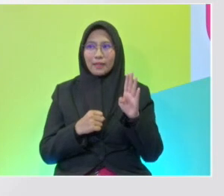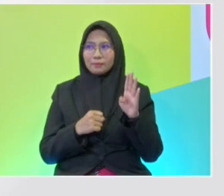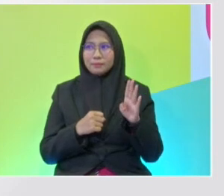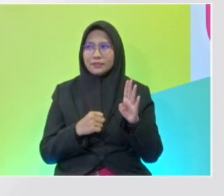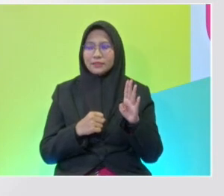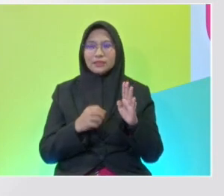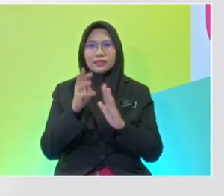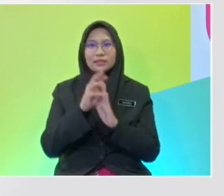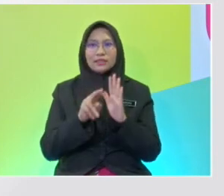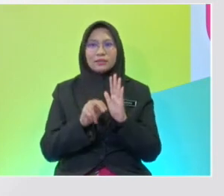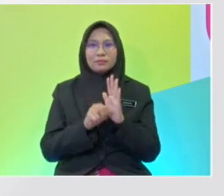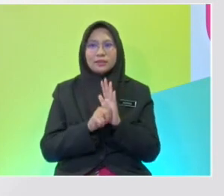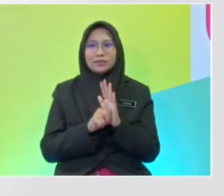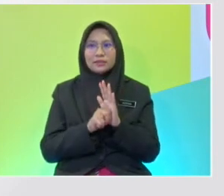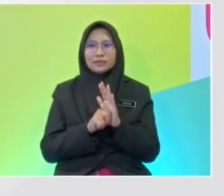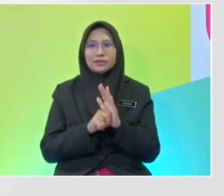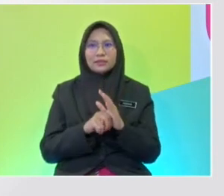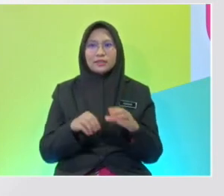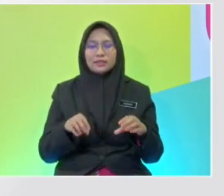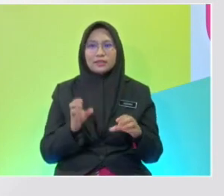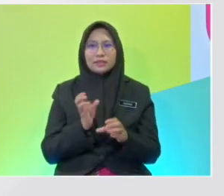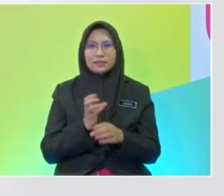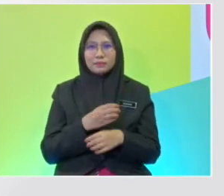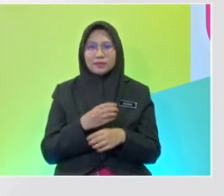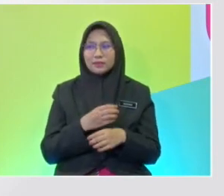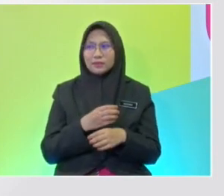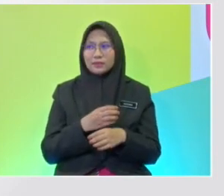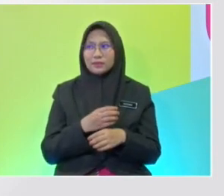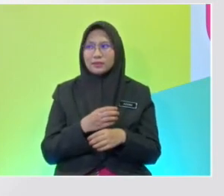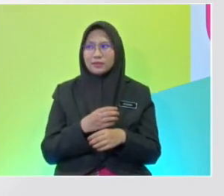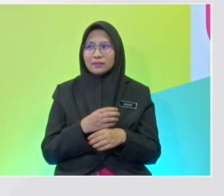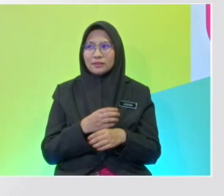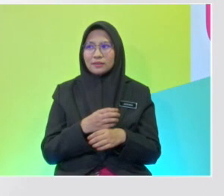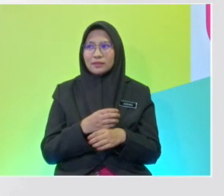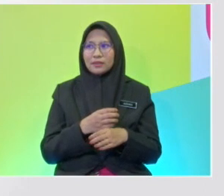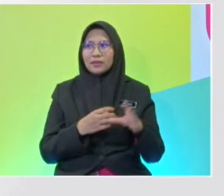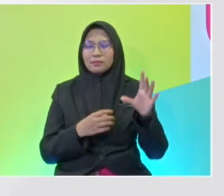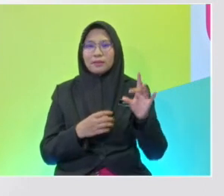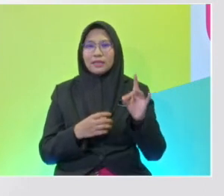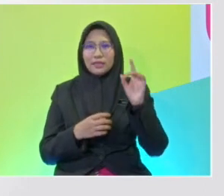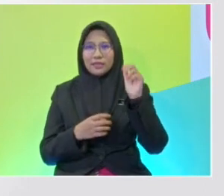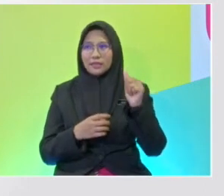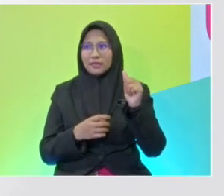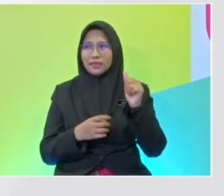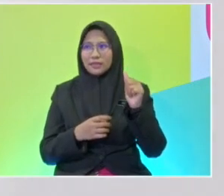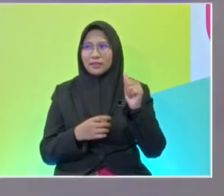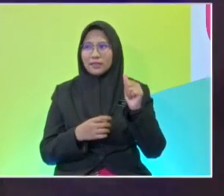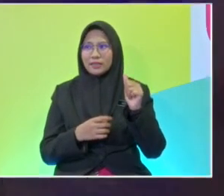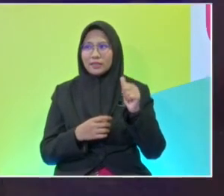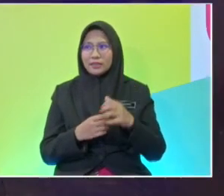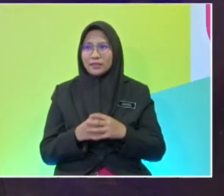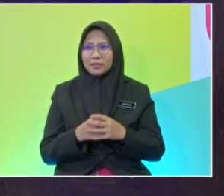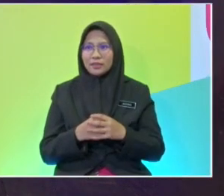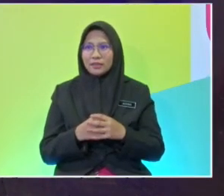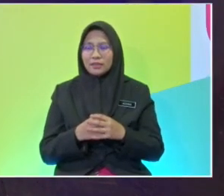kita pilih jawaban yang kita bagi pada kita Letakkan pada bagian B Oke event boleh coba